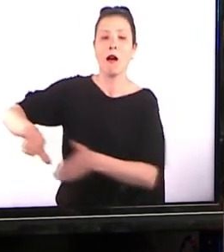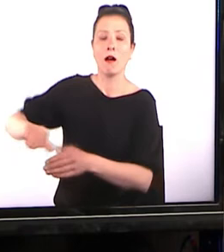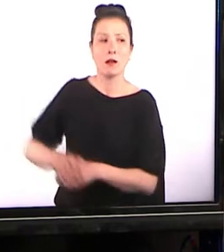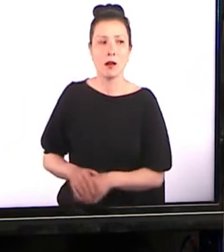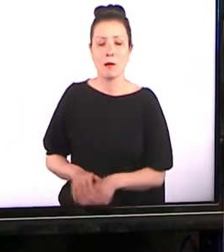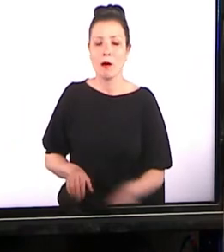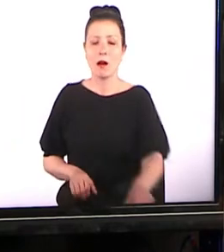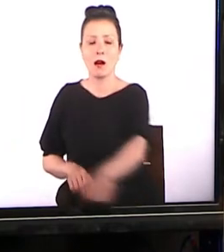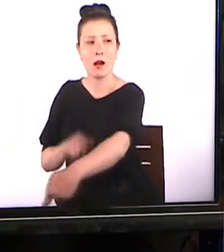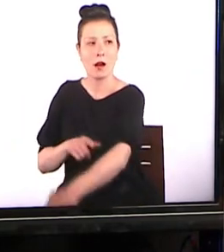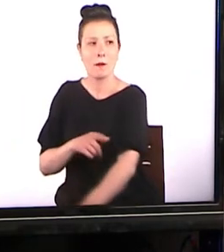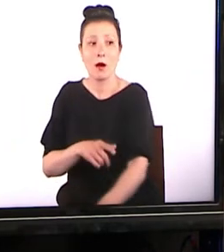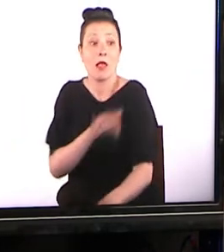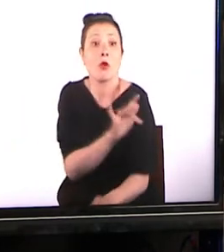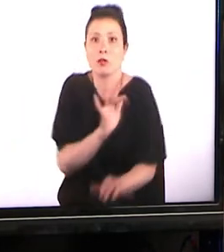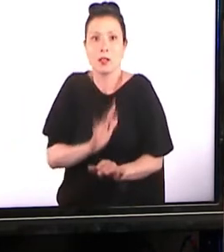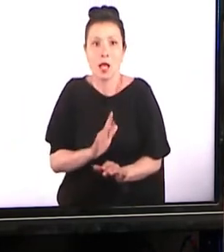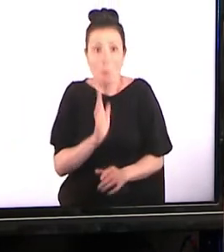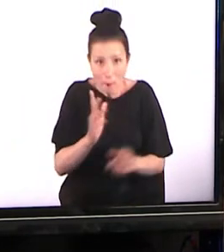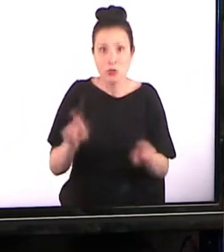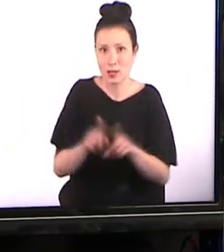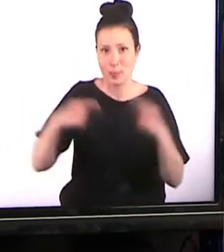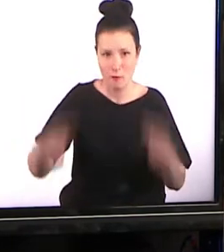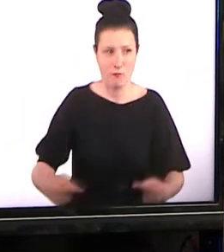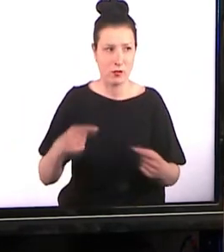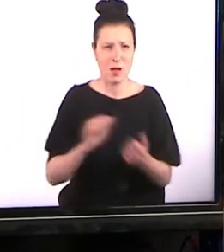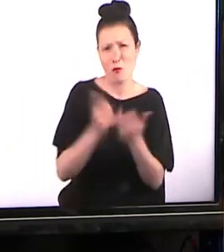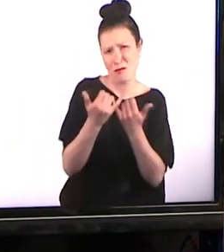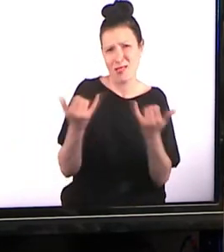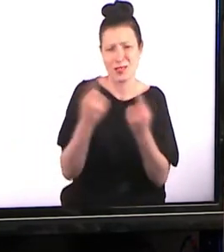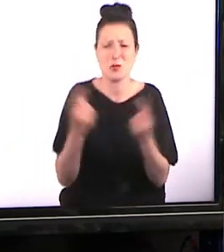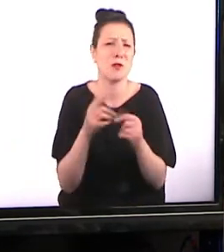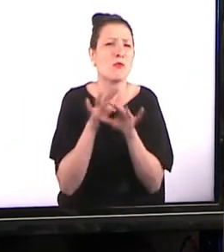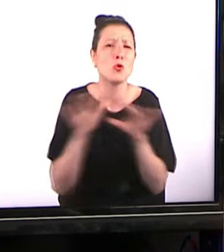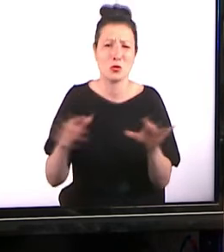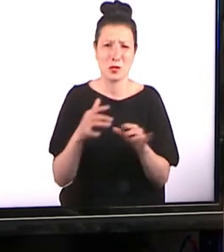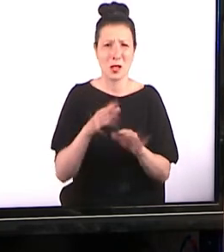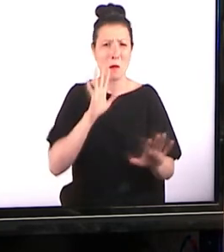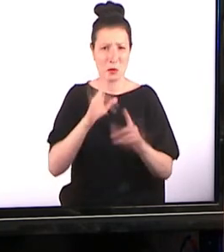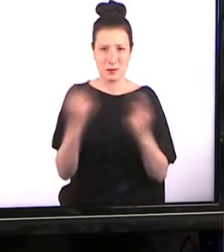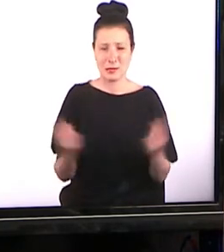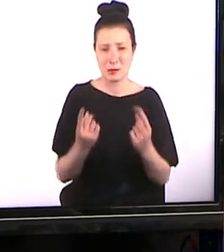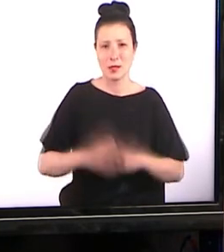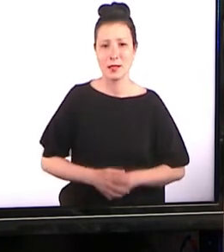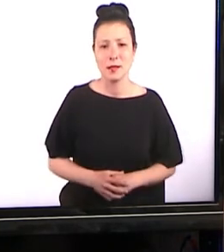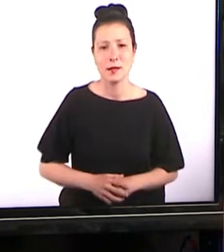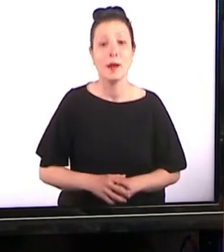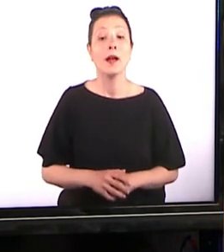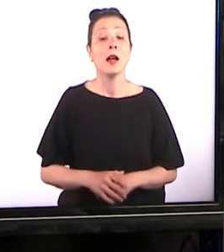bo będziesz jeździł na wózku, albo nie siadaj na wózek, bo będziesz jeździł. No, takich sytuacji oczywiście mnóstwo. To się